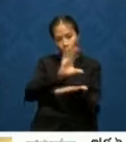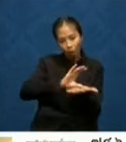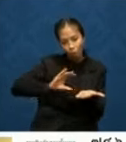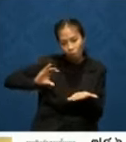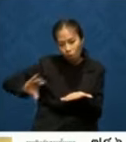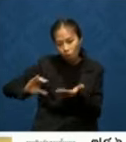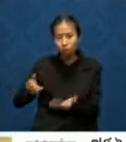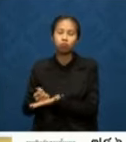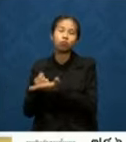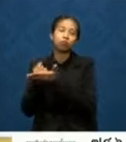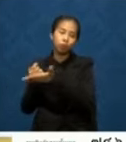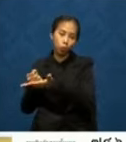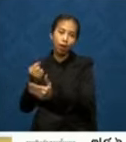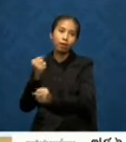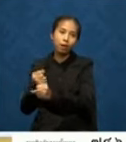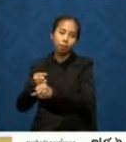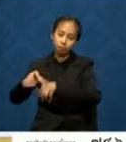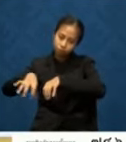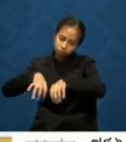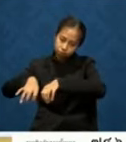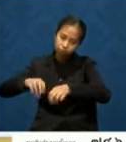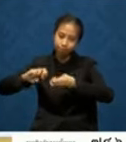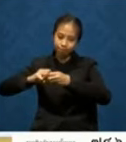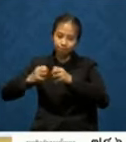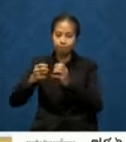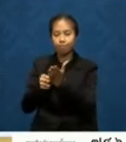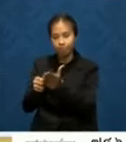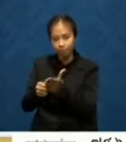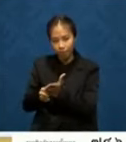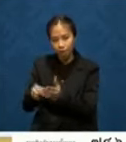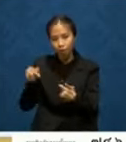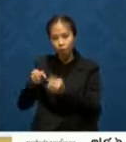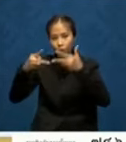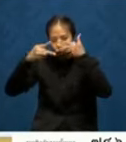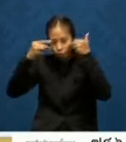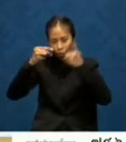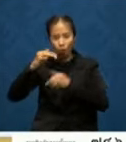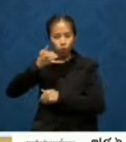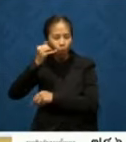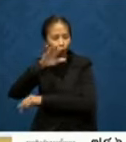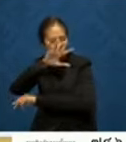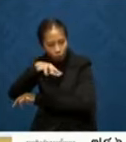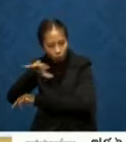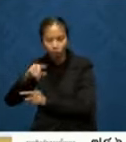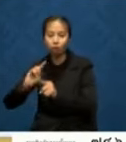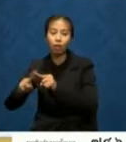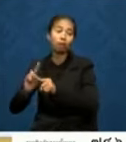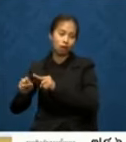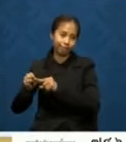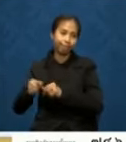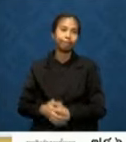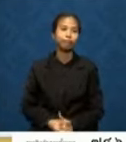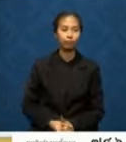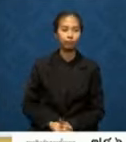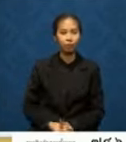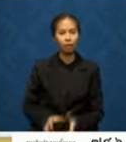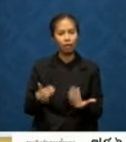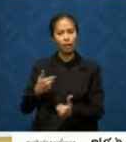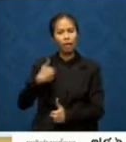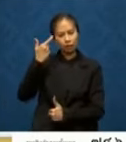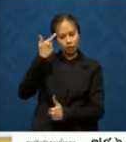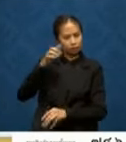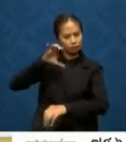เพื่อให้สามารถดำเนินการแก้ไขและปราบปรามอาชญากรทางเทคโนโลยีได้ดียิ่งขึ้นการจะปราบปรามเหล่